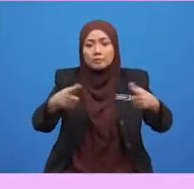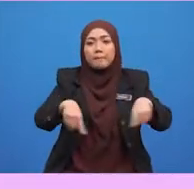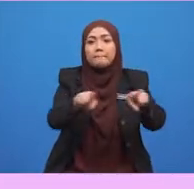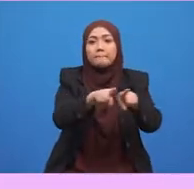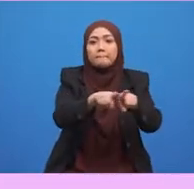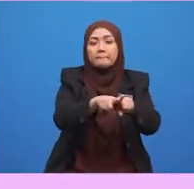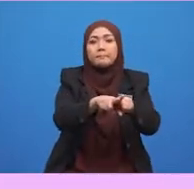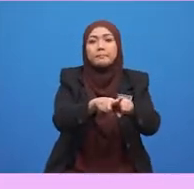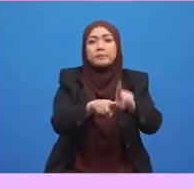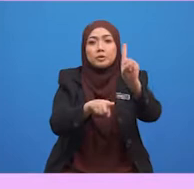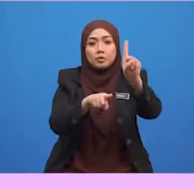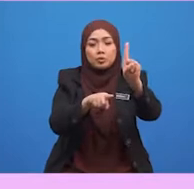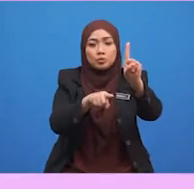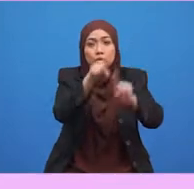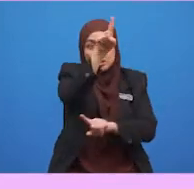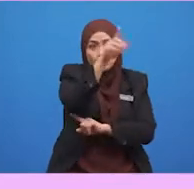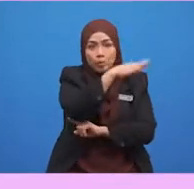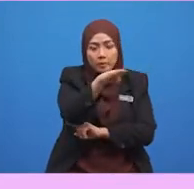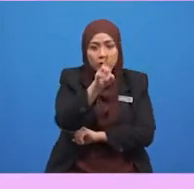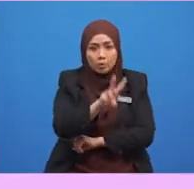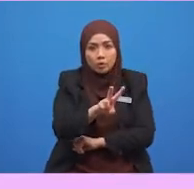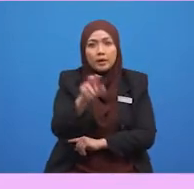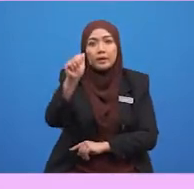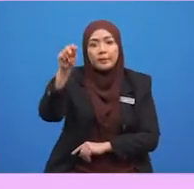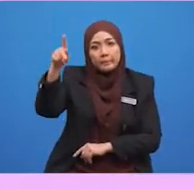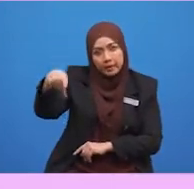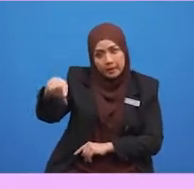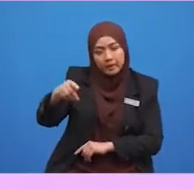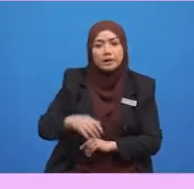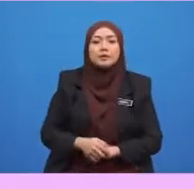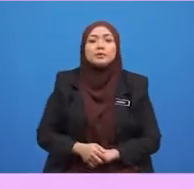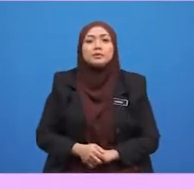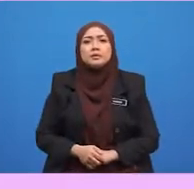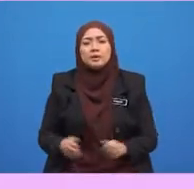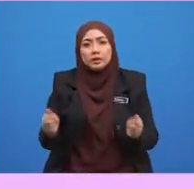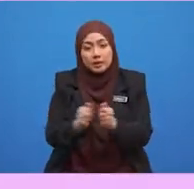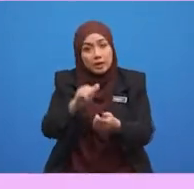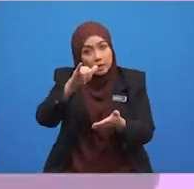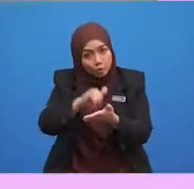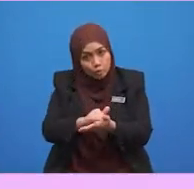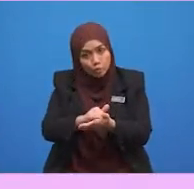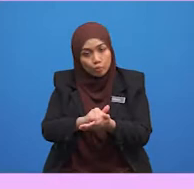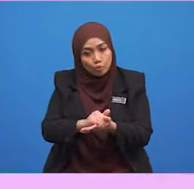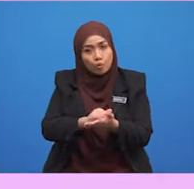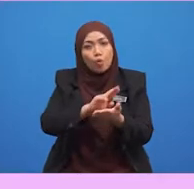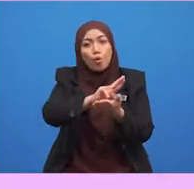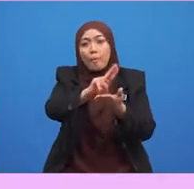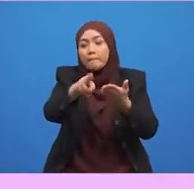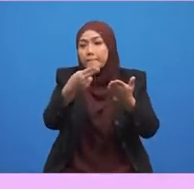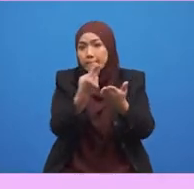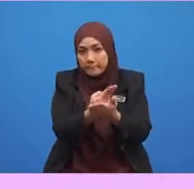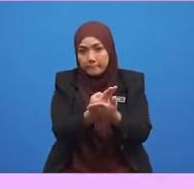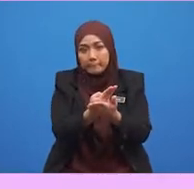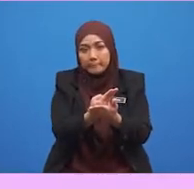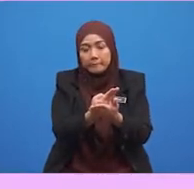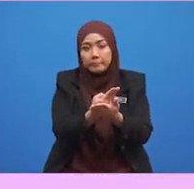dengan 1 per 2 AB. Maka dengan itu, secara umumnya, rumus luas